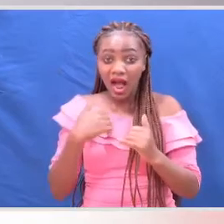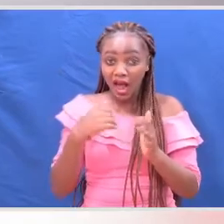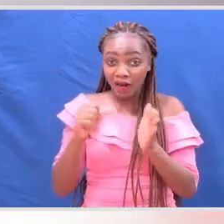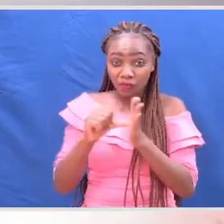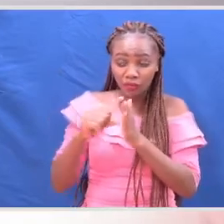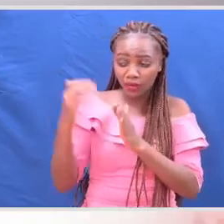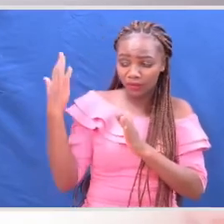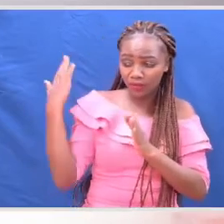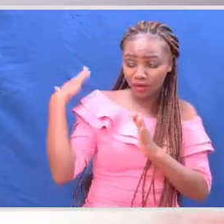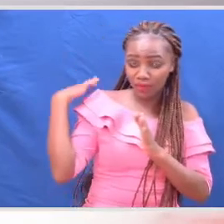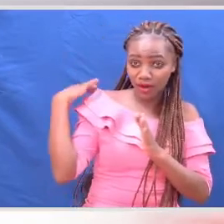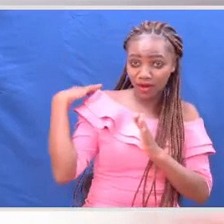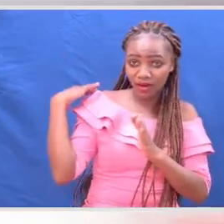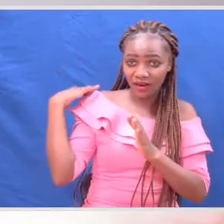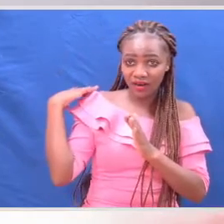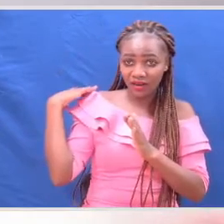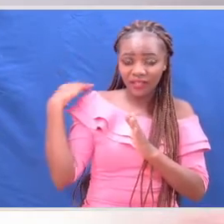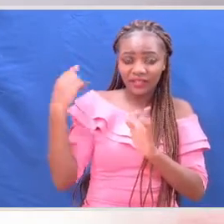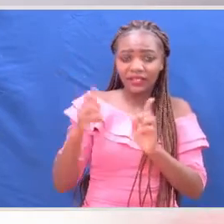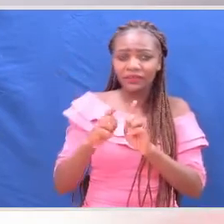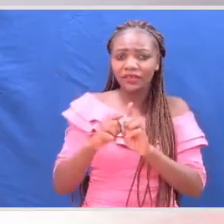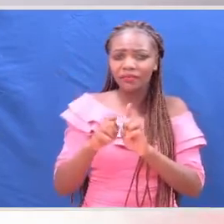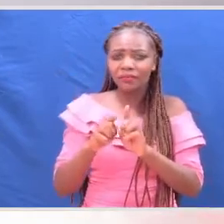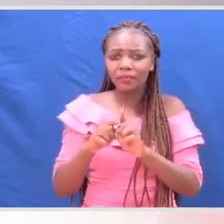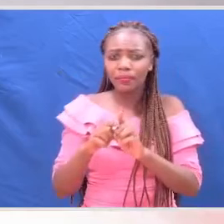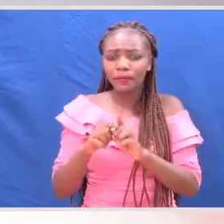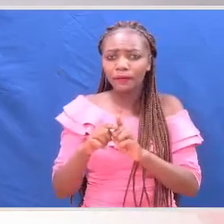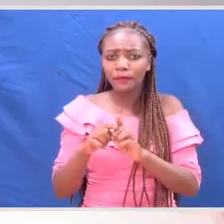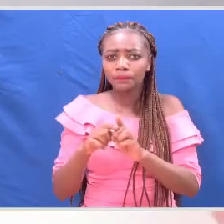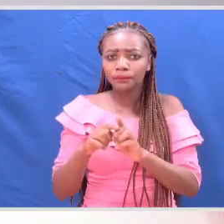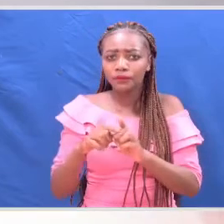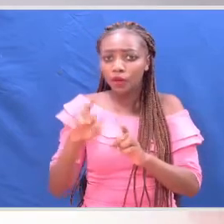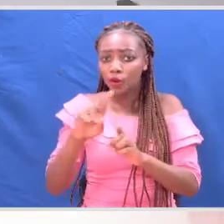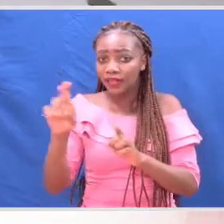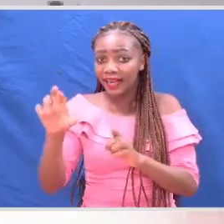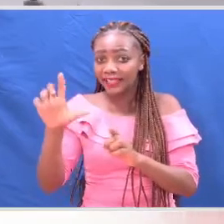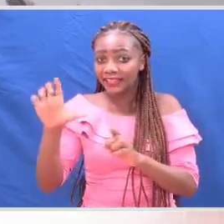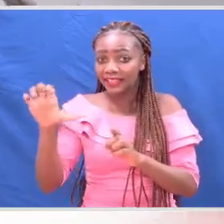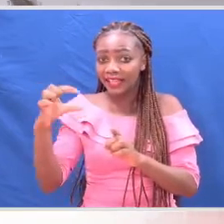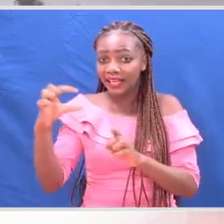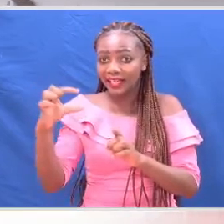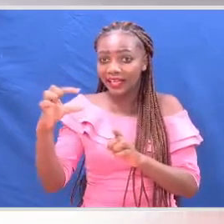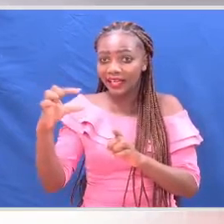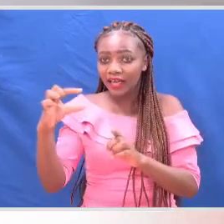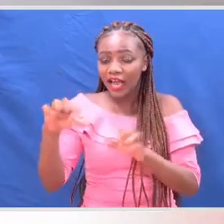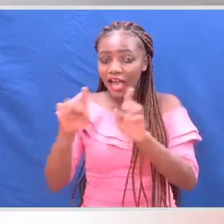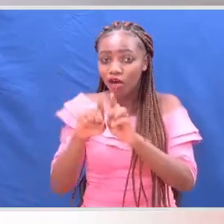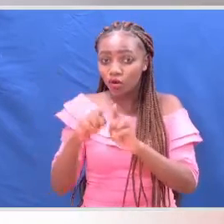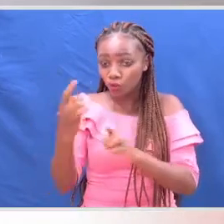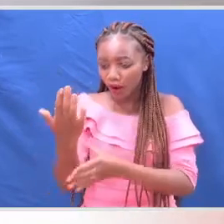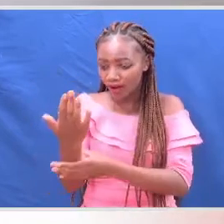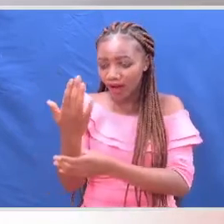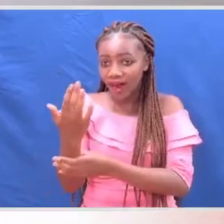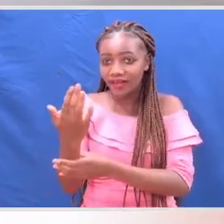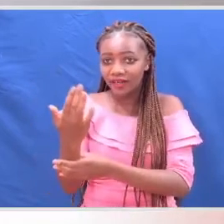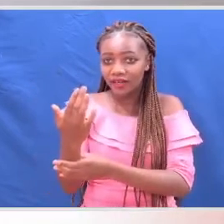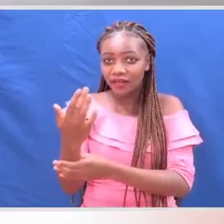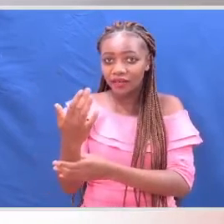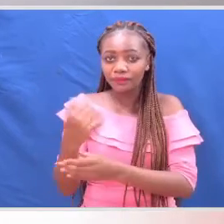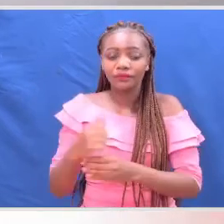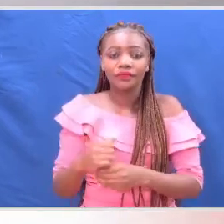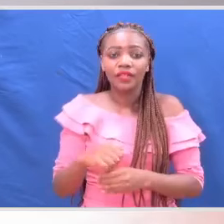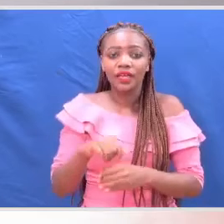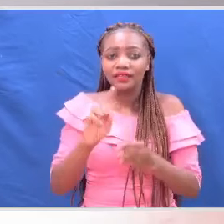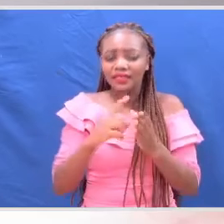back, at the right leg plus the hand. We managed it by arresting the